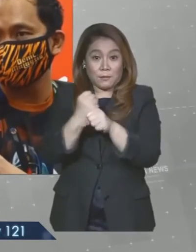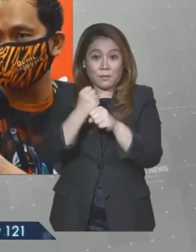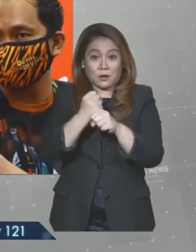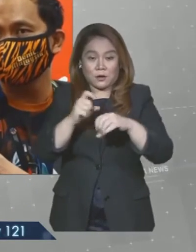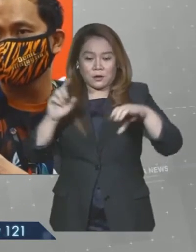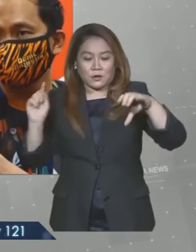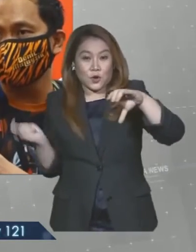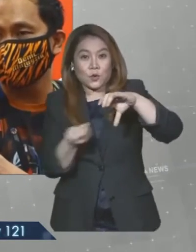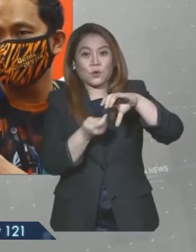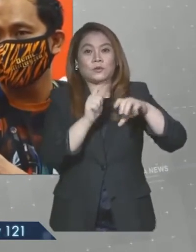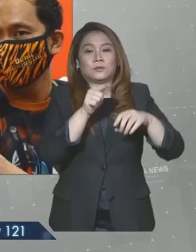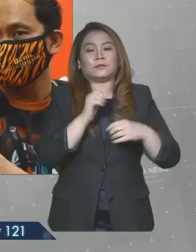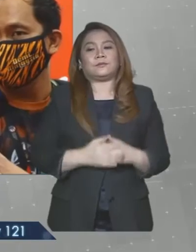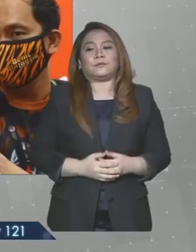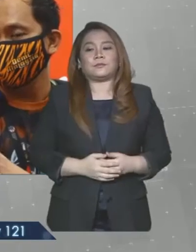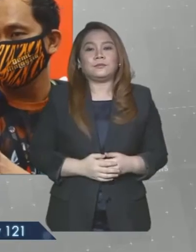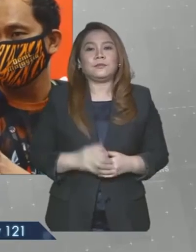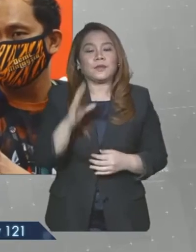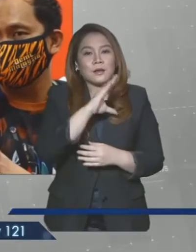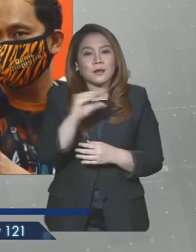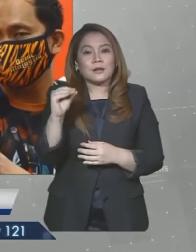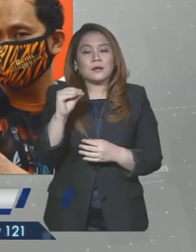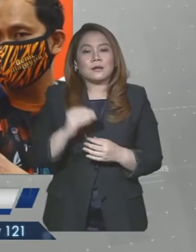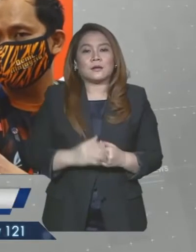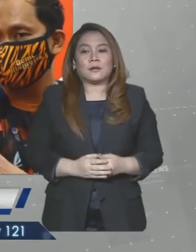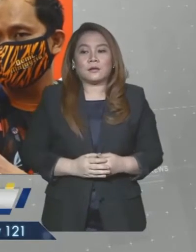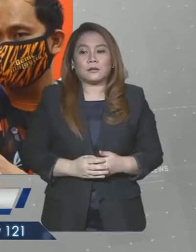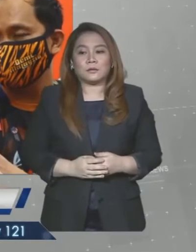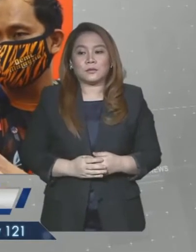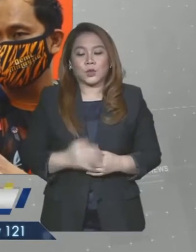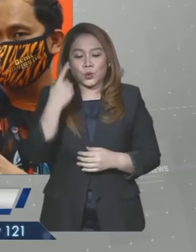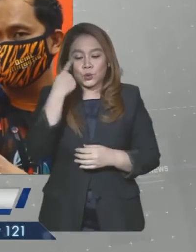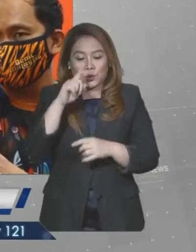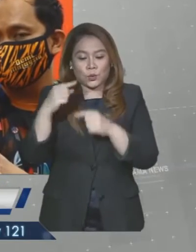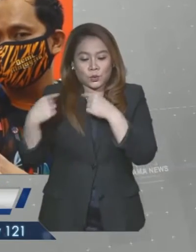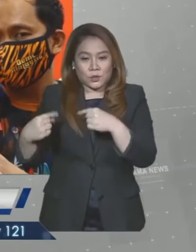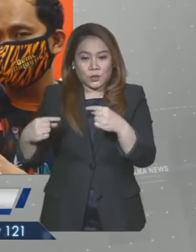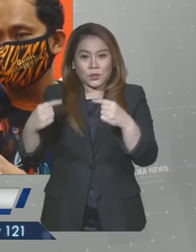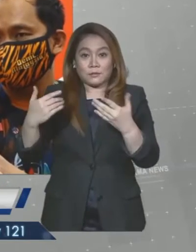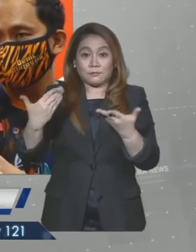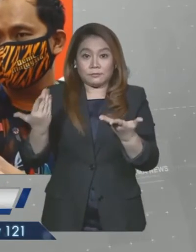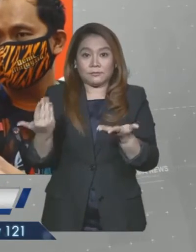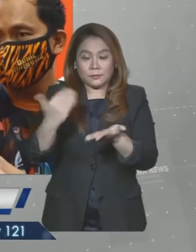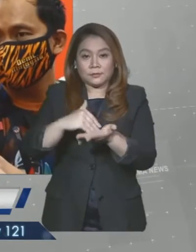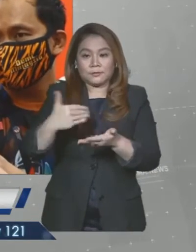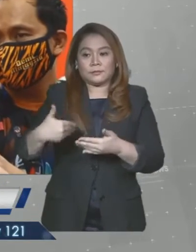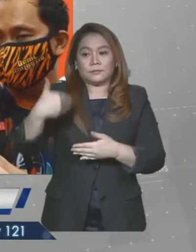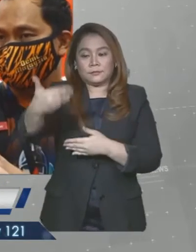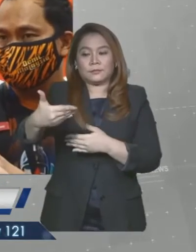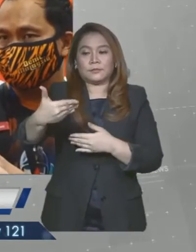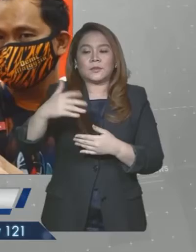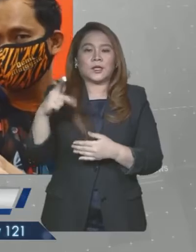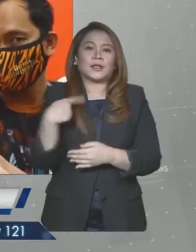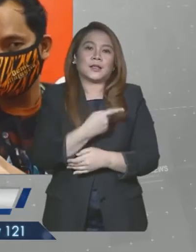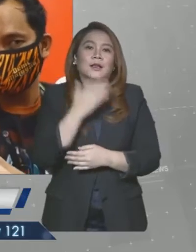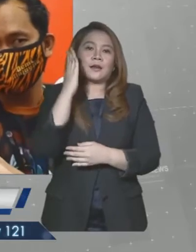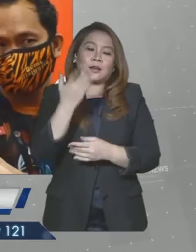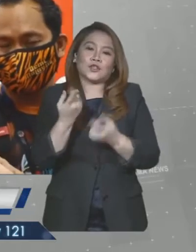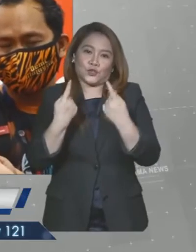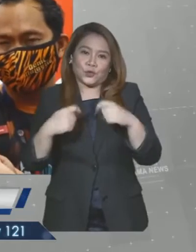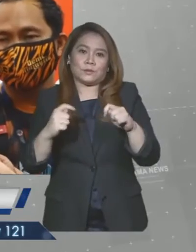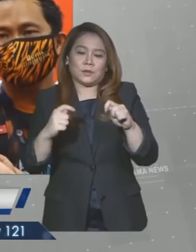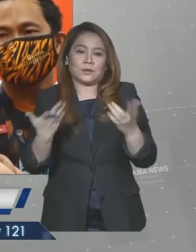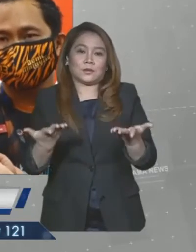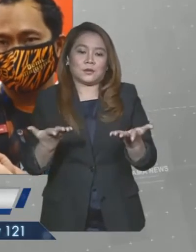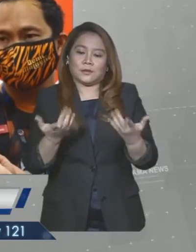menang game tu. So untuk game nanti, untuk Junior World Cup nanti, kita akan cuba terapkan benda